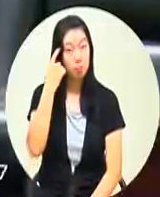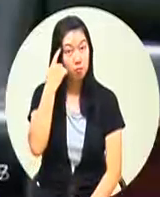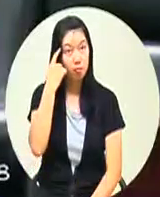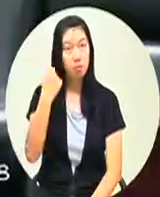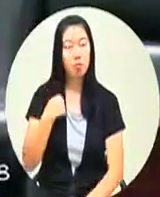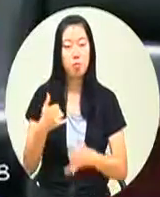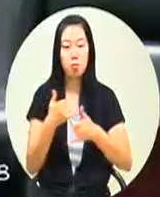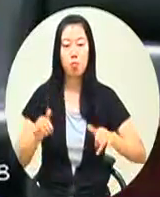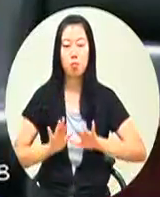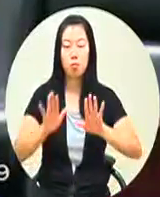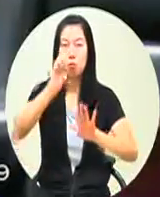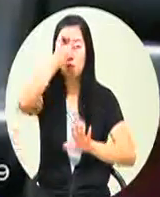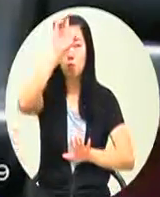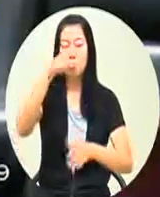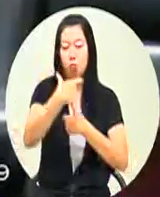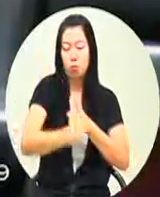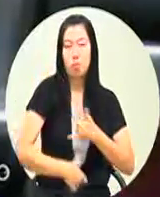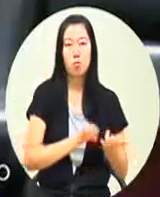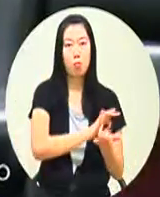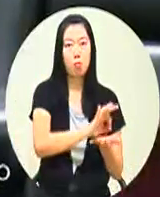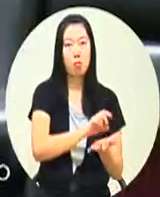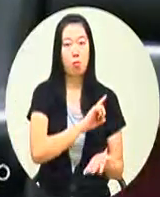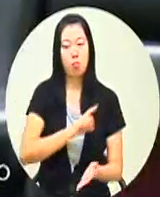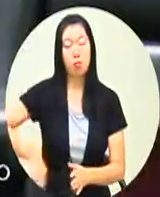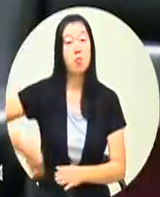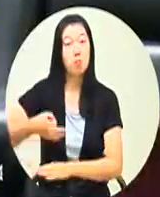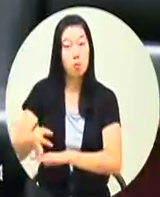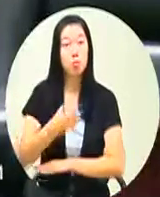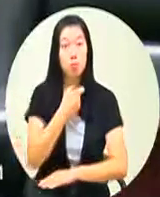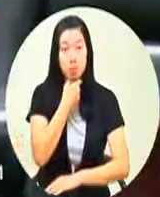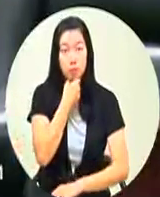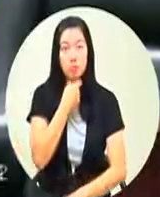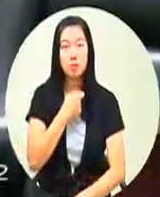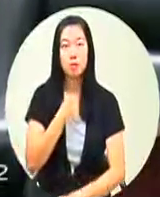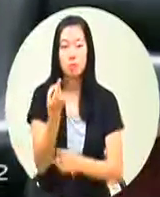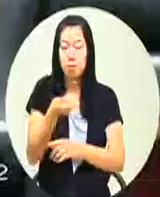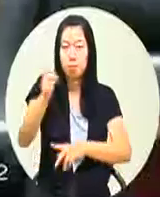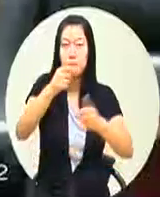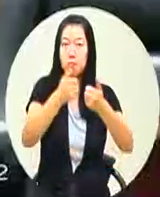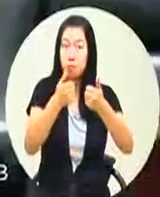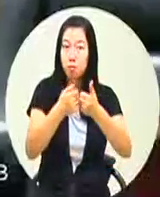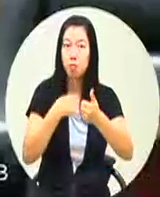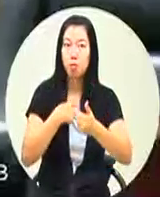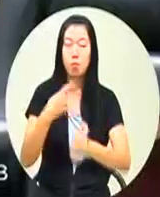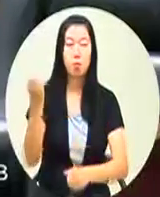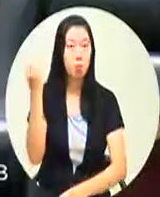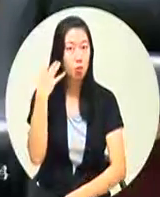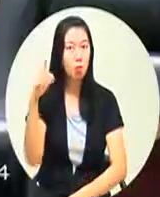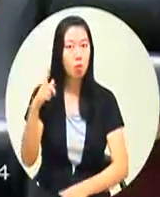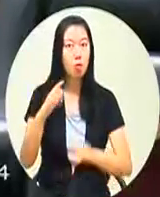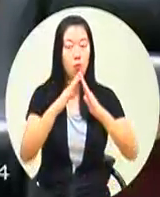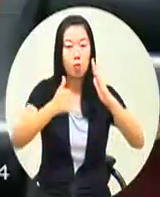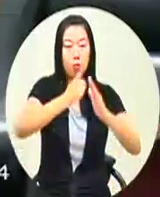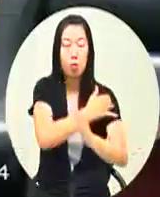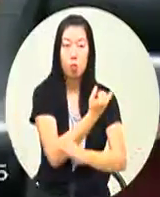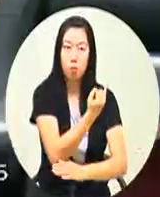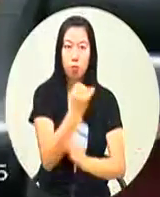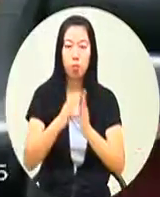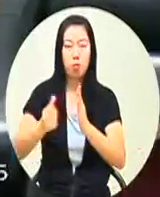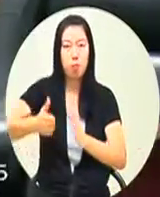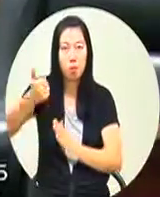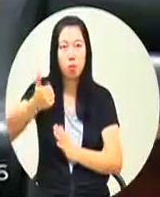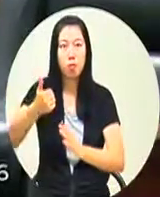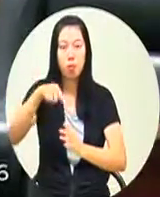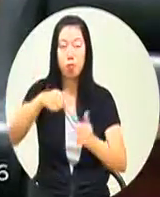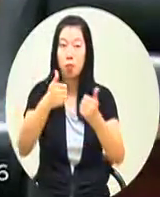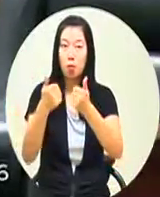这样认为，使用者付费我们支持市政府这样去做。可是在上个会期里面，其实我们有听到市长包括局长在议事厅里面其实